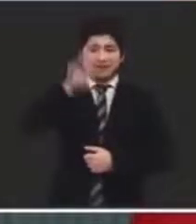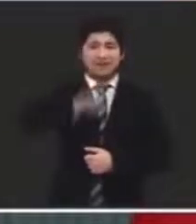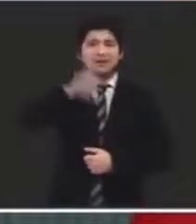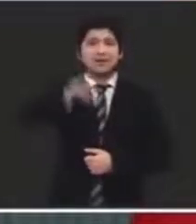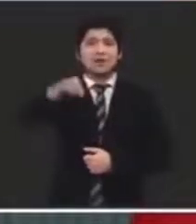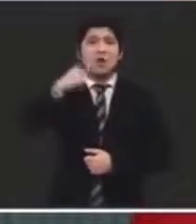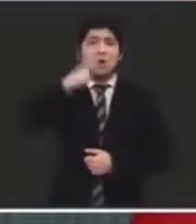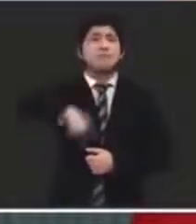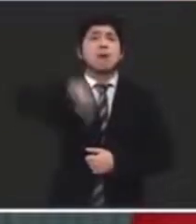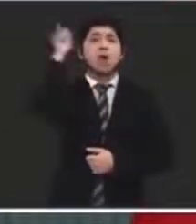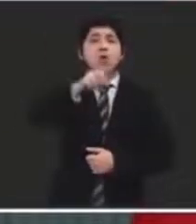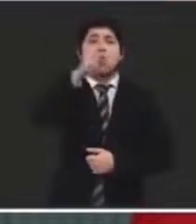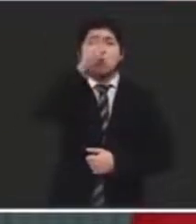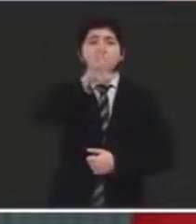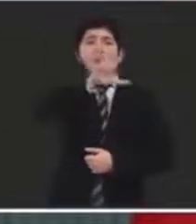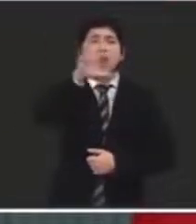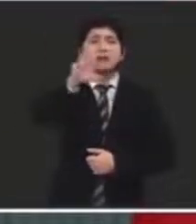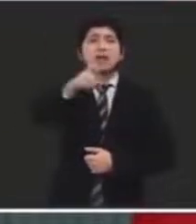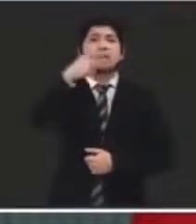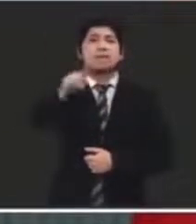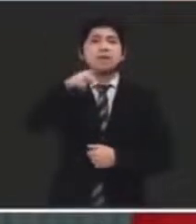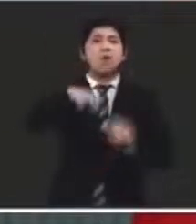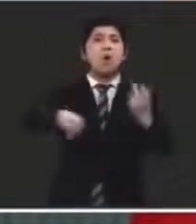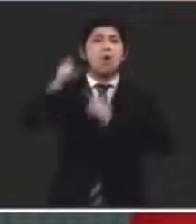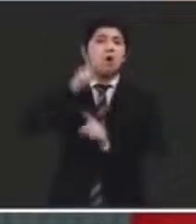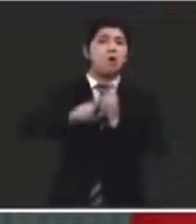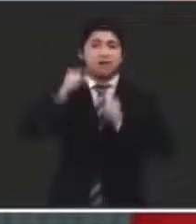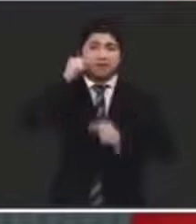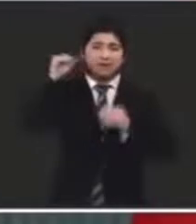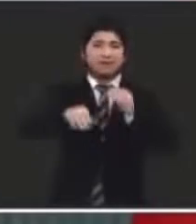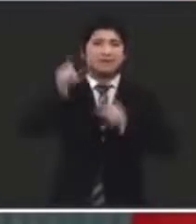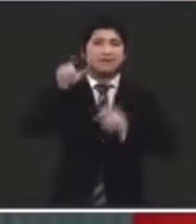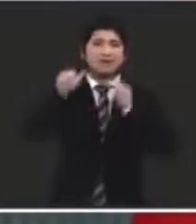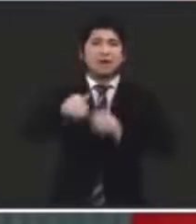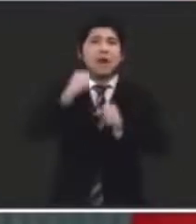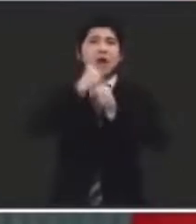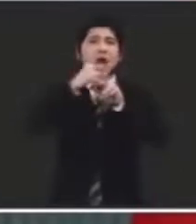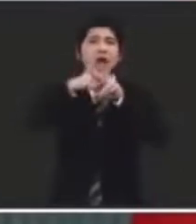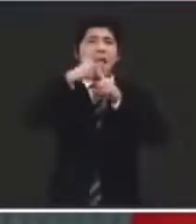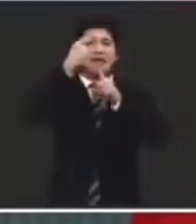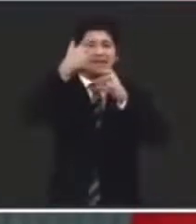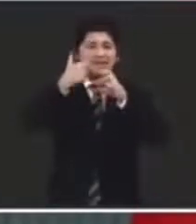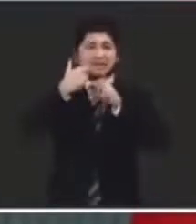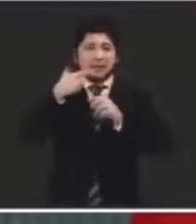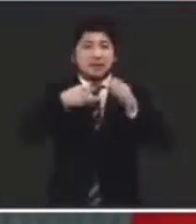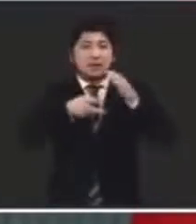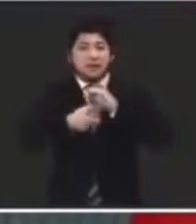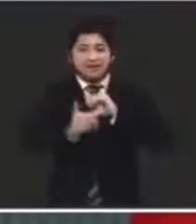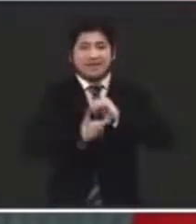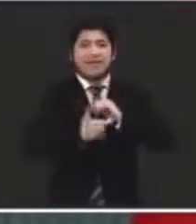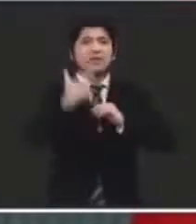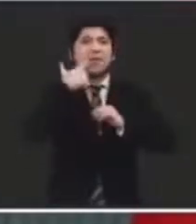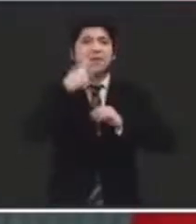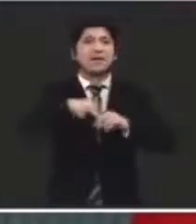günlük 350-8 bin yolcuya hizmet verecek gaziayı bitirdik